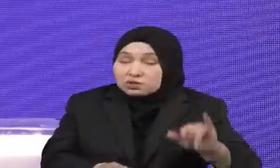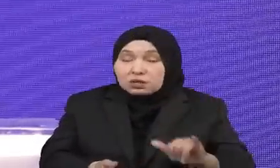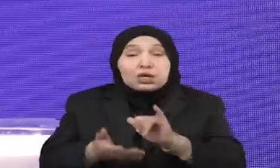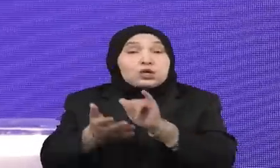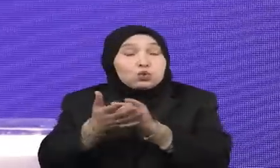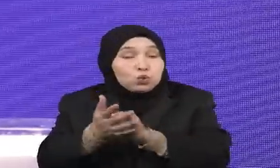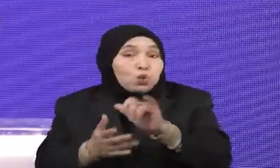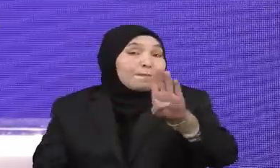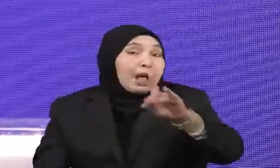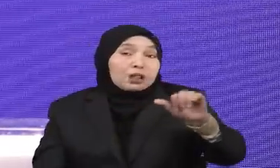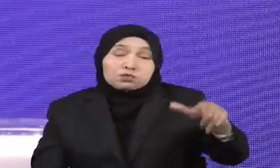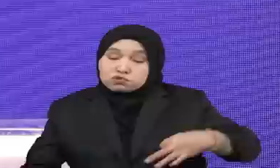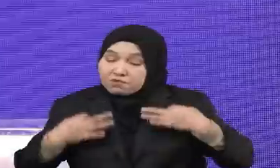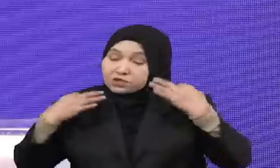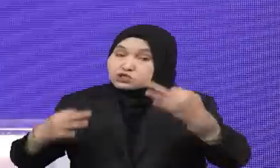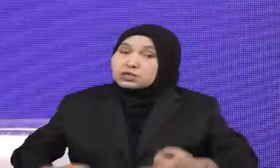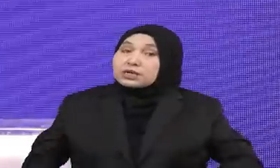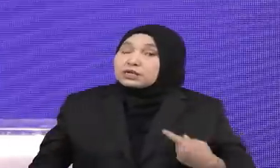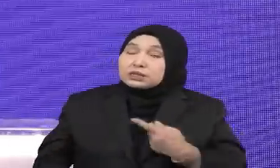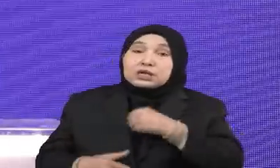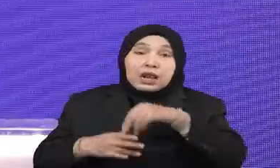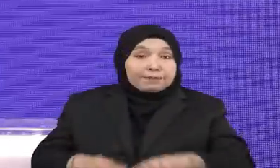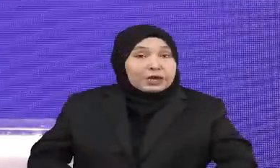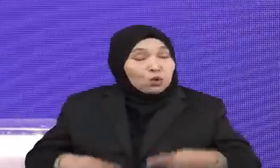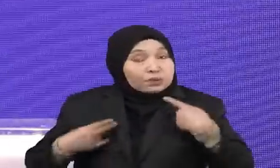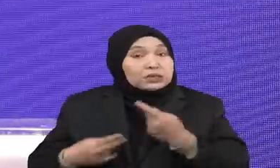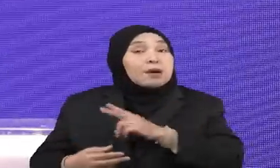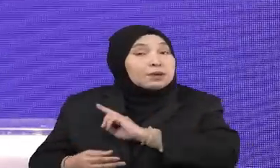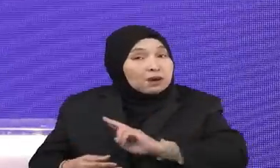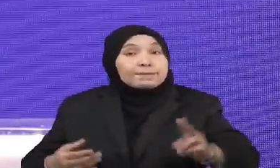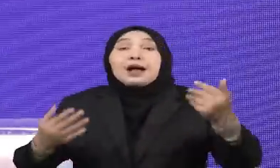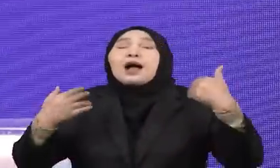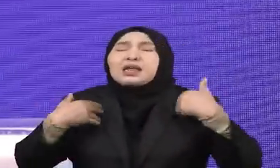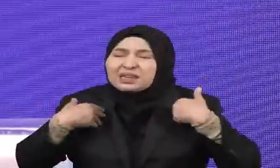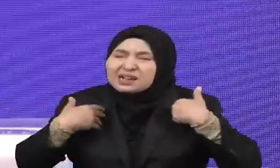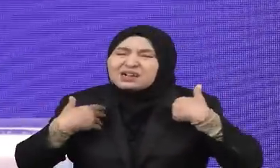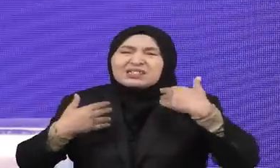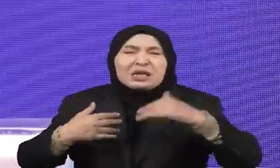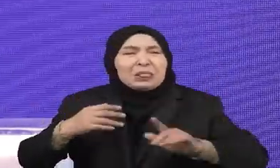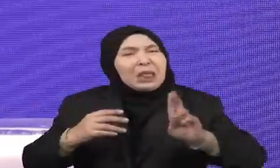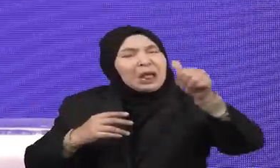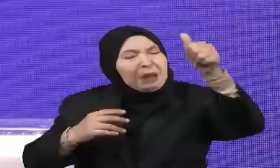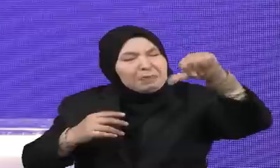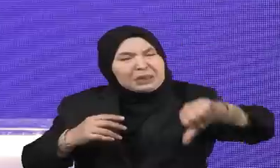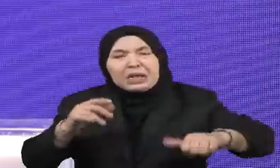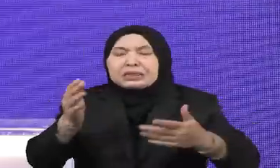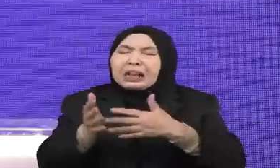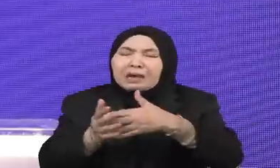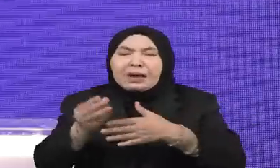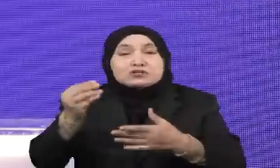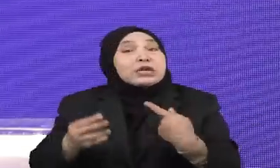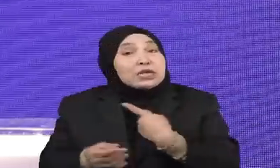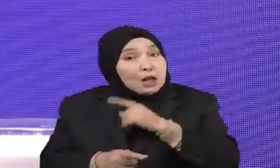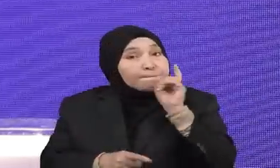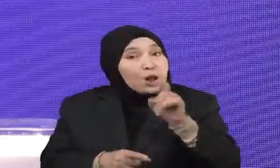bagi-bagi ataupun fisikal kita tetapi dalam kehidupan kita beragama pun ada masa dia melemah sedikit kita perlu